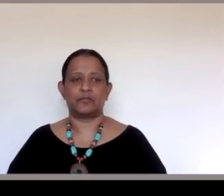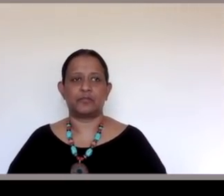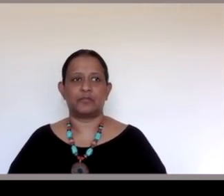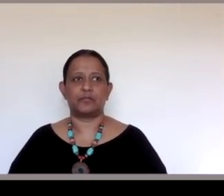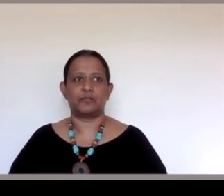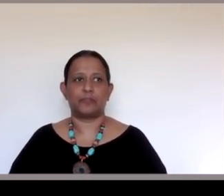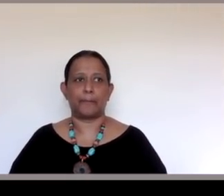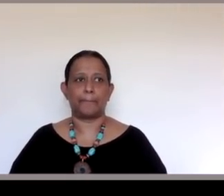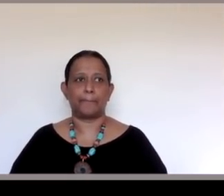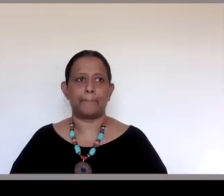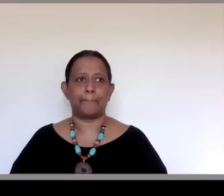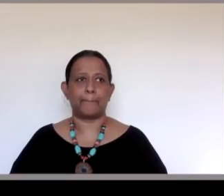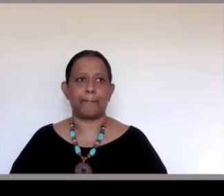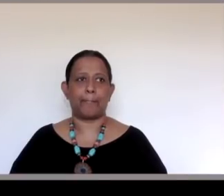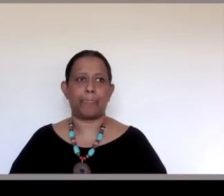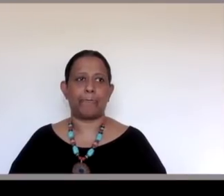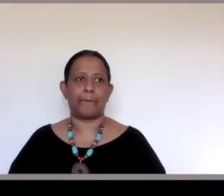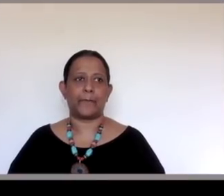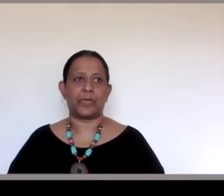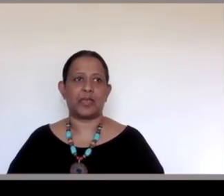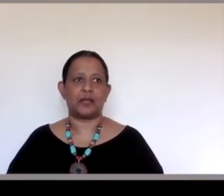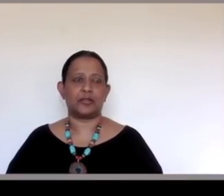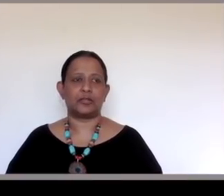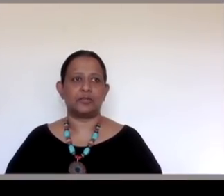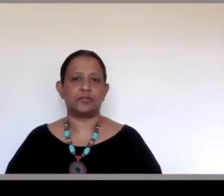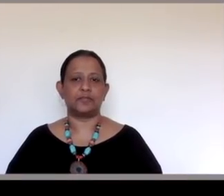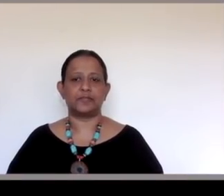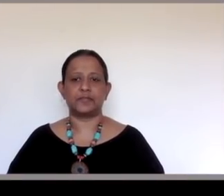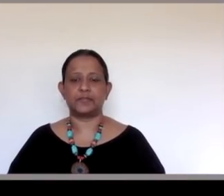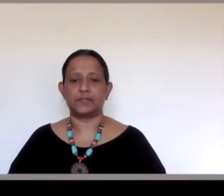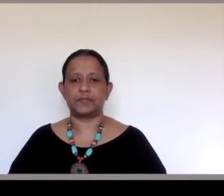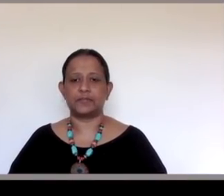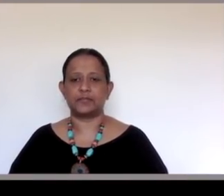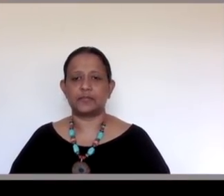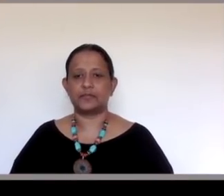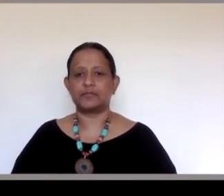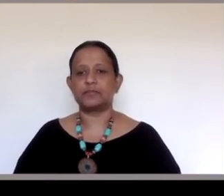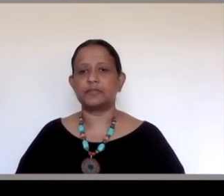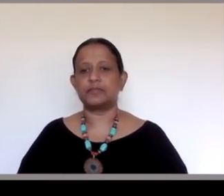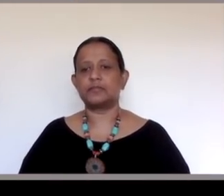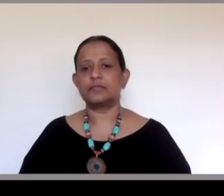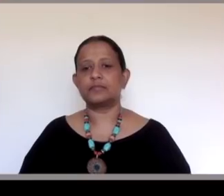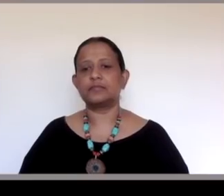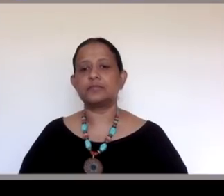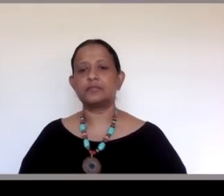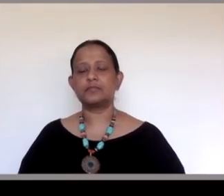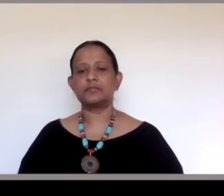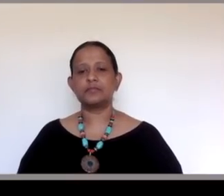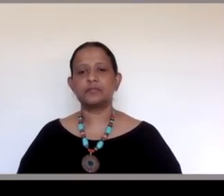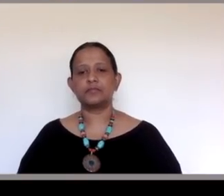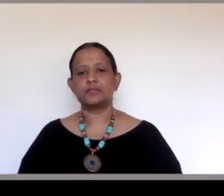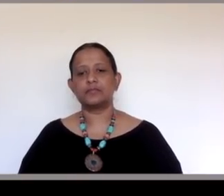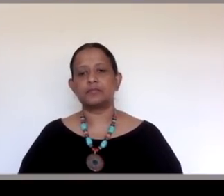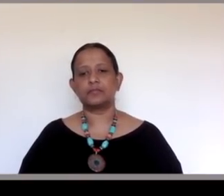ஹரி கேமதி மினிசு அபிவ சார்த்தகலேச தக்கின விட நாம் மிகவும் விரும்புகின்றோம் நாங்கள் வெற்றி அடைந்தவர்களாக இருப்பதை